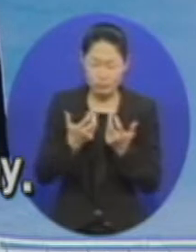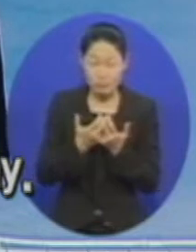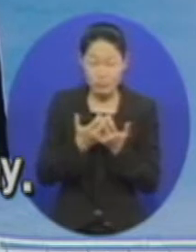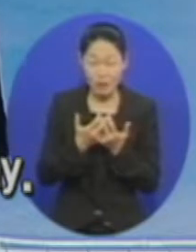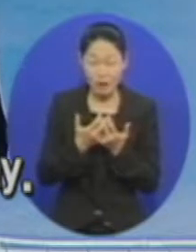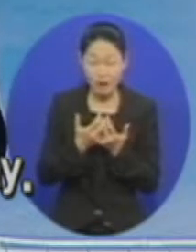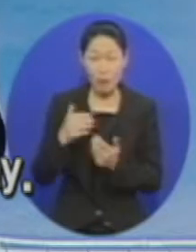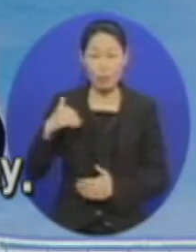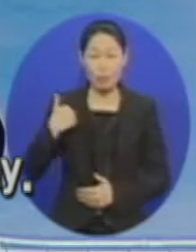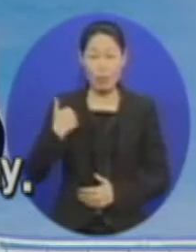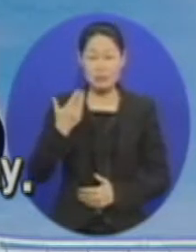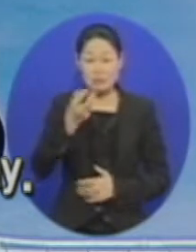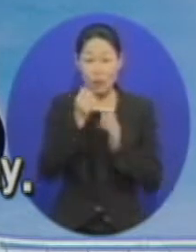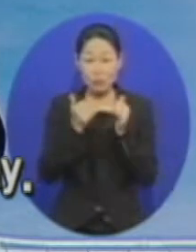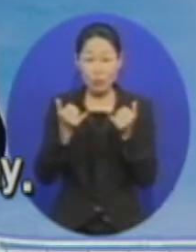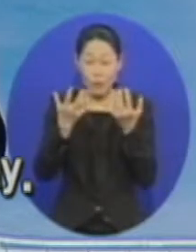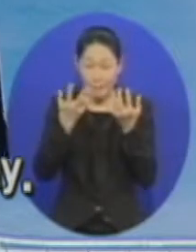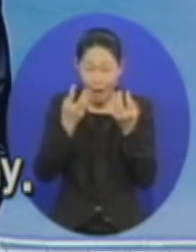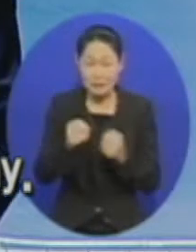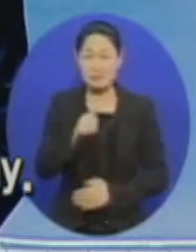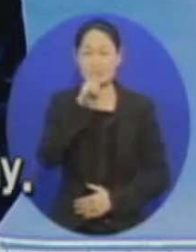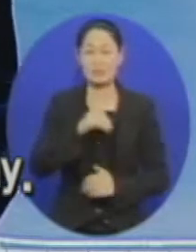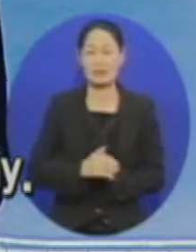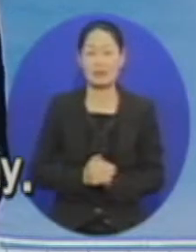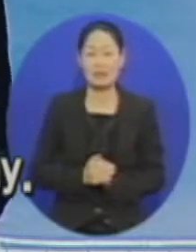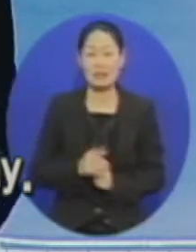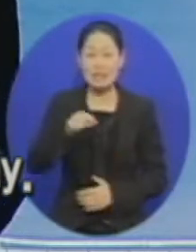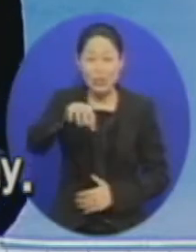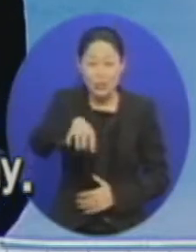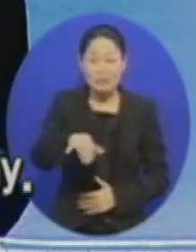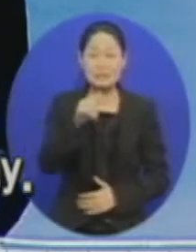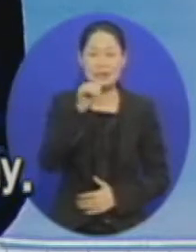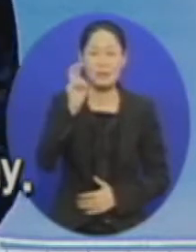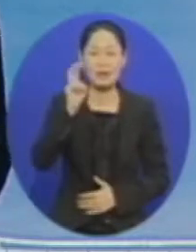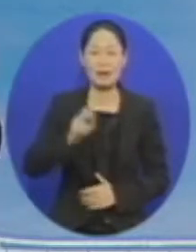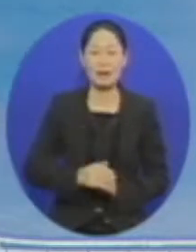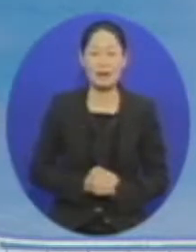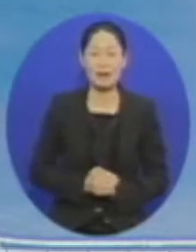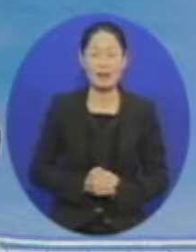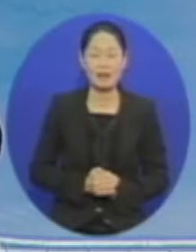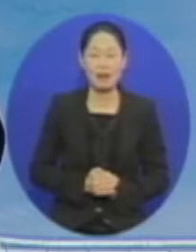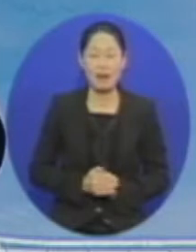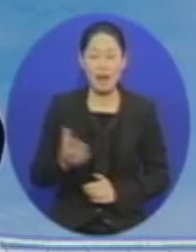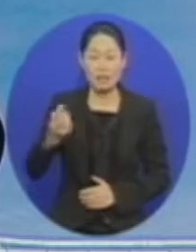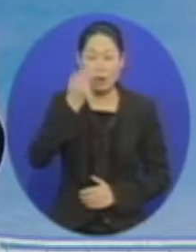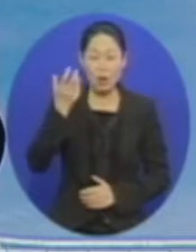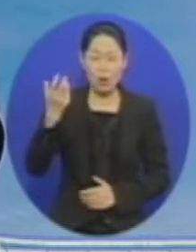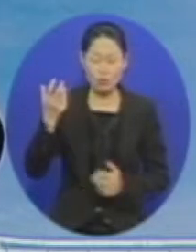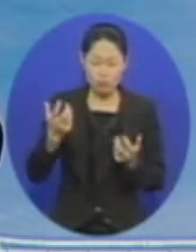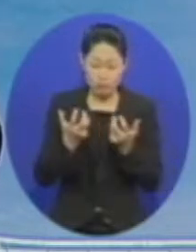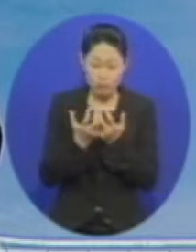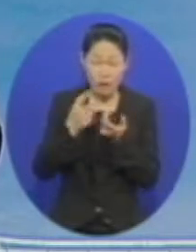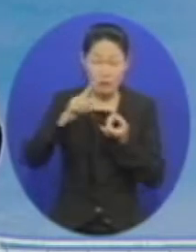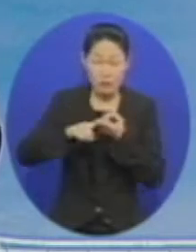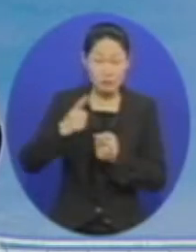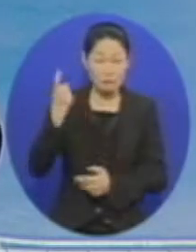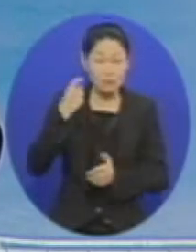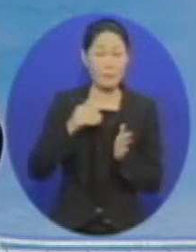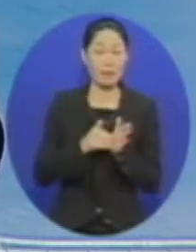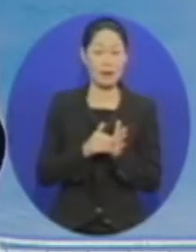상당히 많습니다 오늘 이 자리에도 계실거예요 성령님의 충만 에 대해서 들어는 봤는데